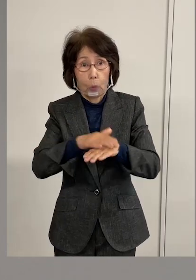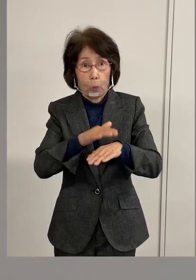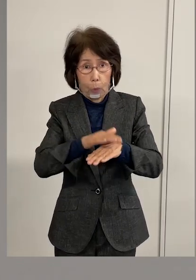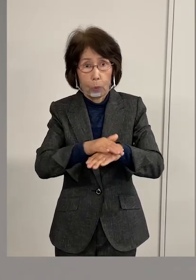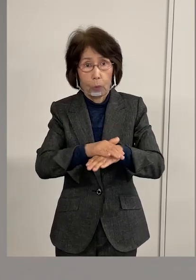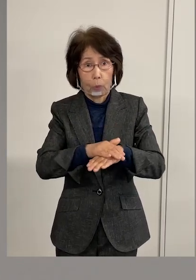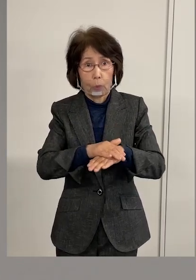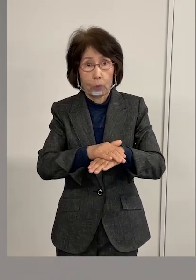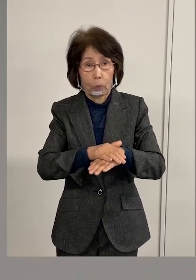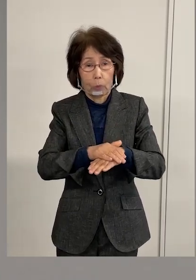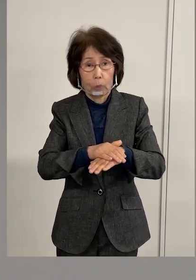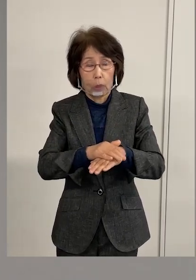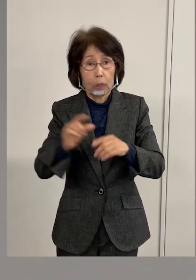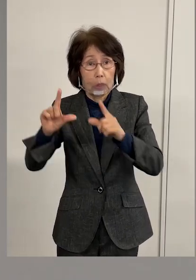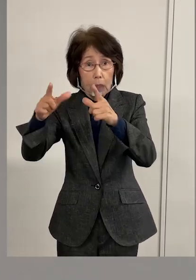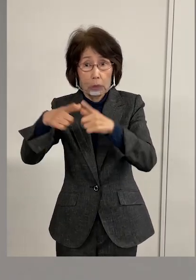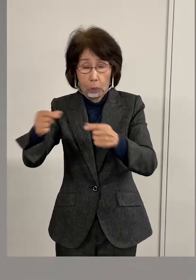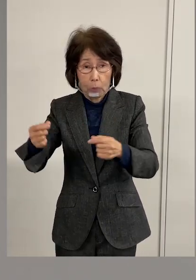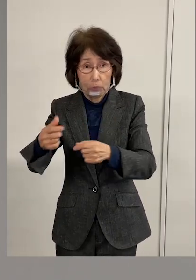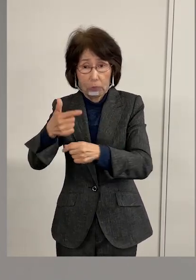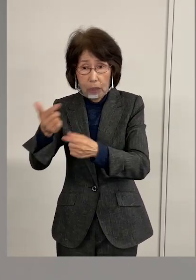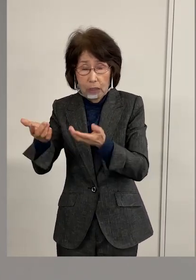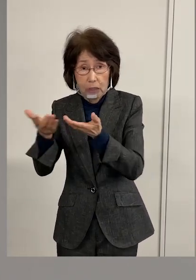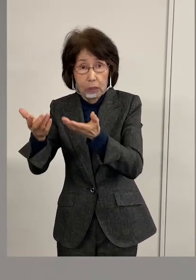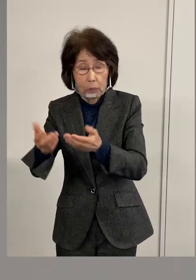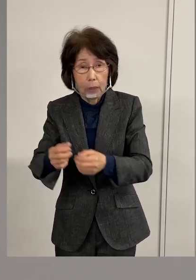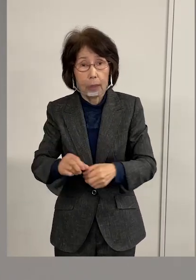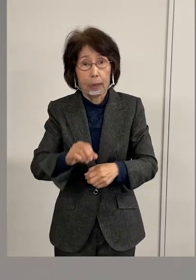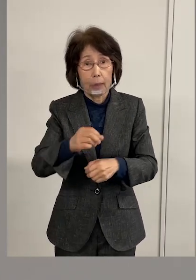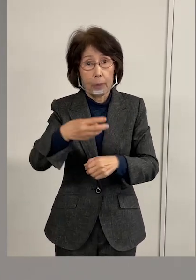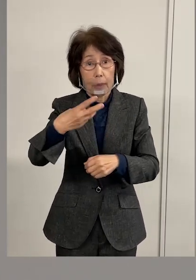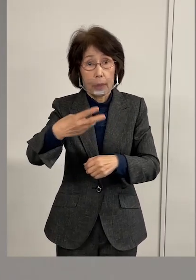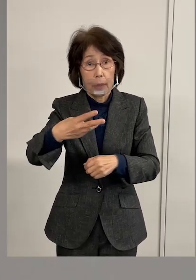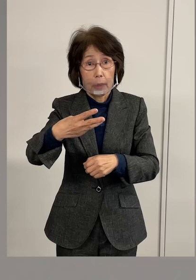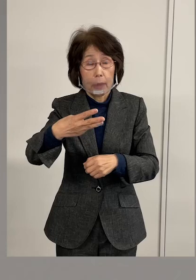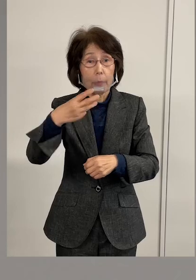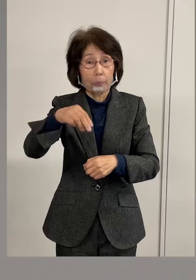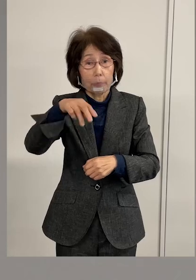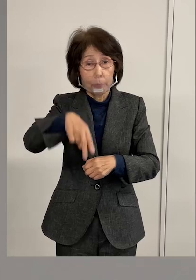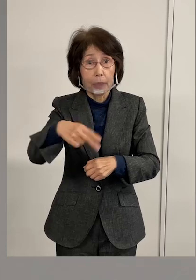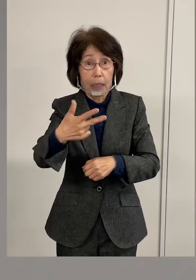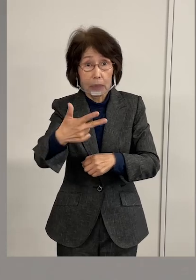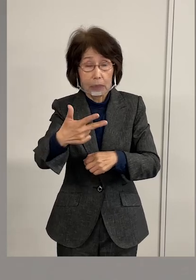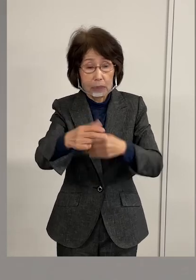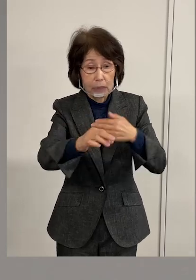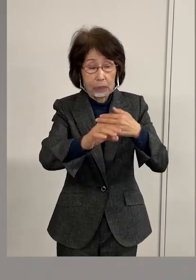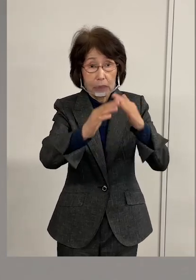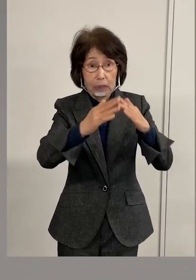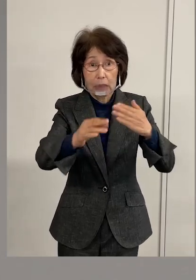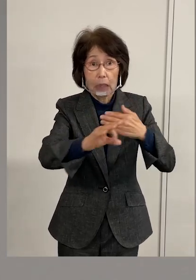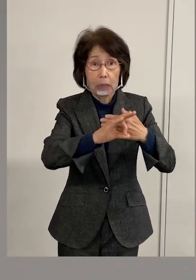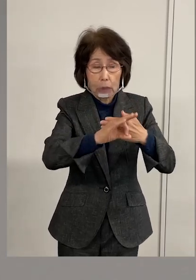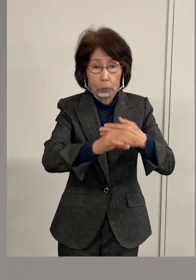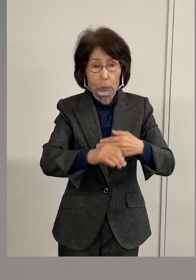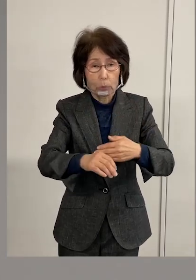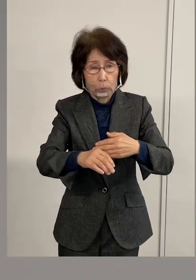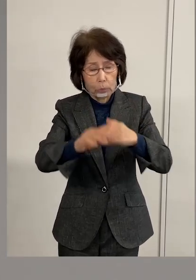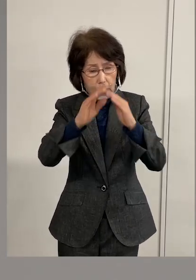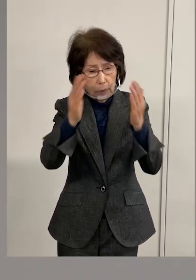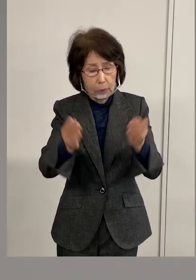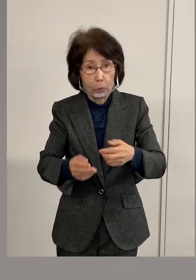が、東日本大震災以降のみなし仮設の全体的な割合というのは 64% というデータがある